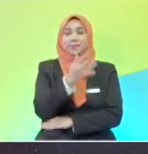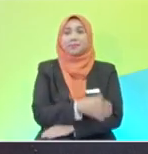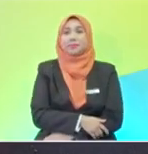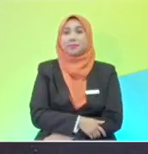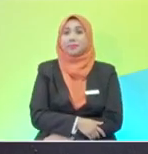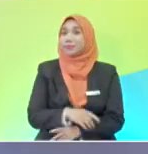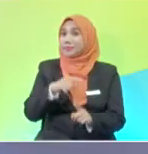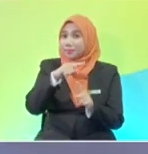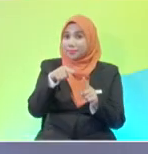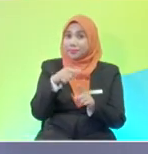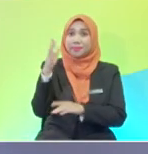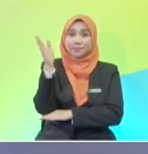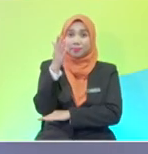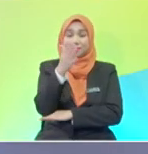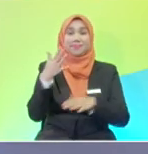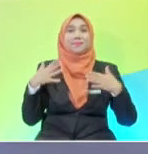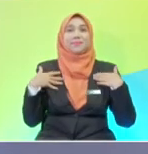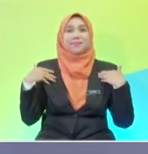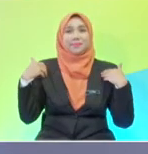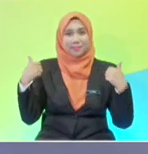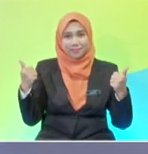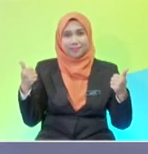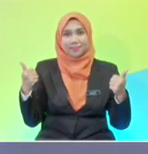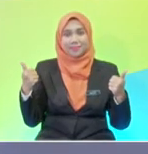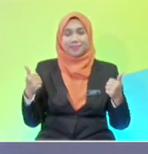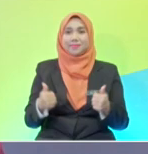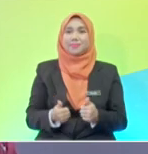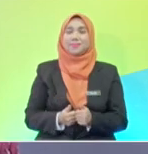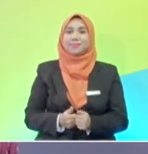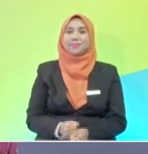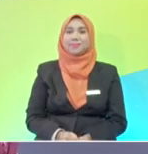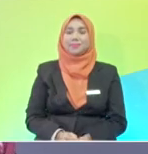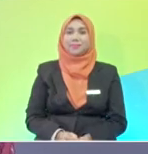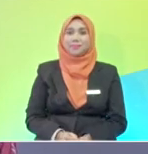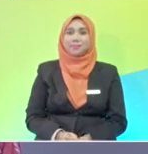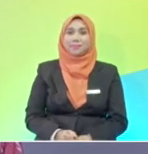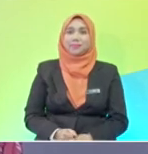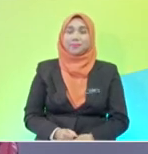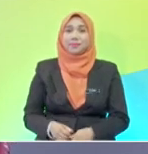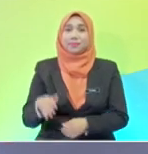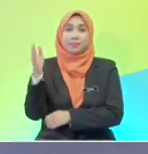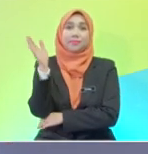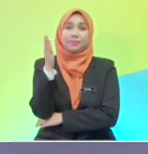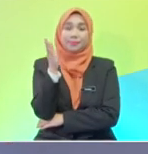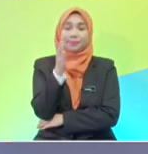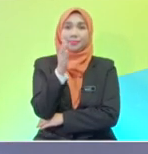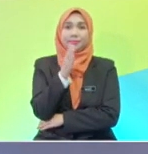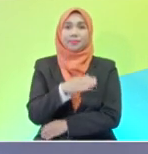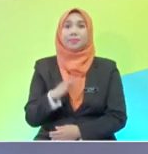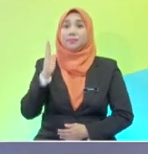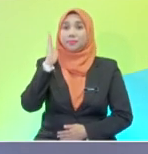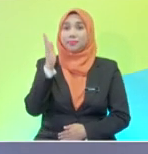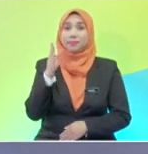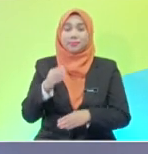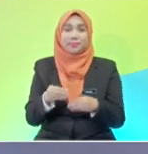kita ini sehat pokok kita subur maka secara tak langsung pokok-pokok kita ini secara langsung akan